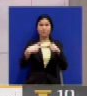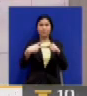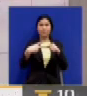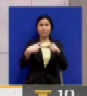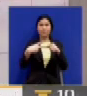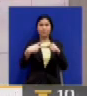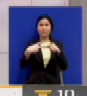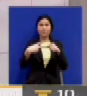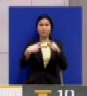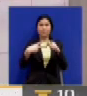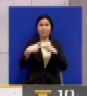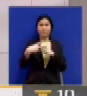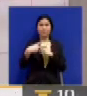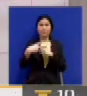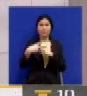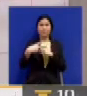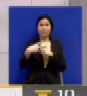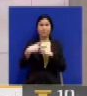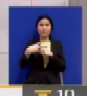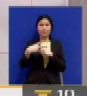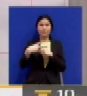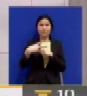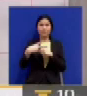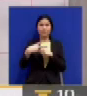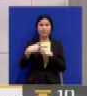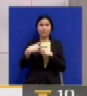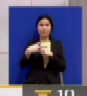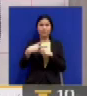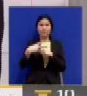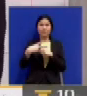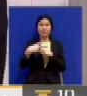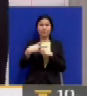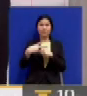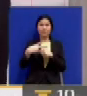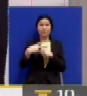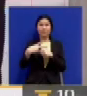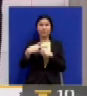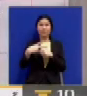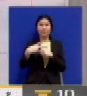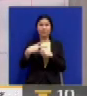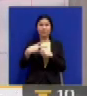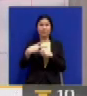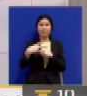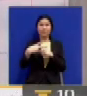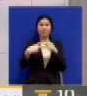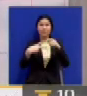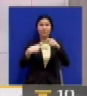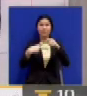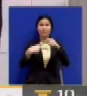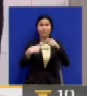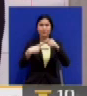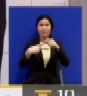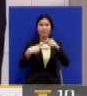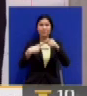2โควต้า อ้าวทำไมอ ่ะคือโควต้าคณะ3ลุงไงอ๋อ นั่นโควต้าหนึ่ง เออแล้วก็โควต้าของพวกของส